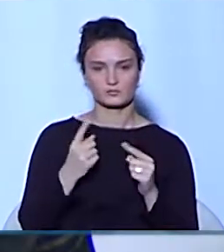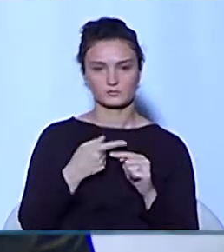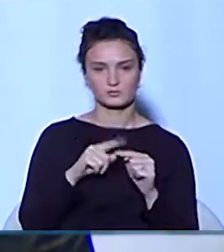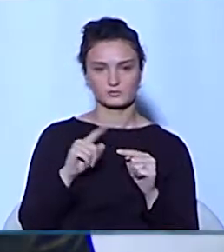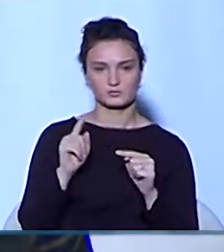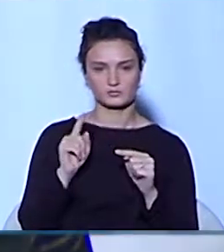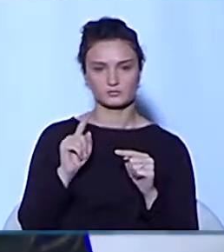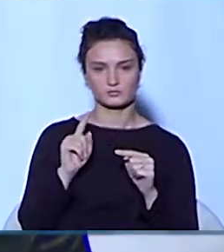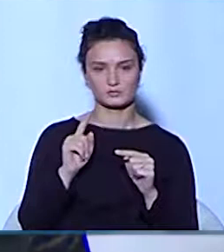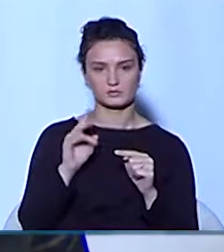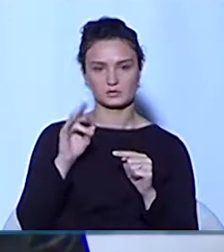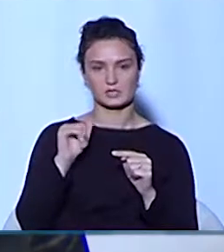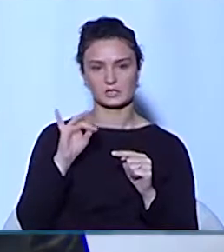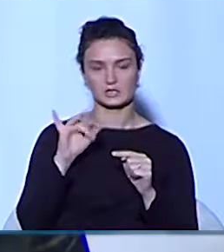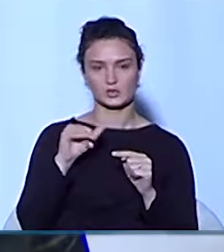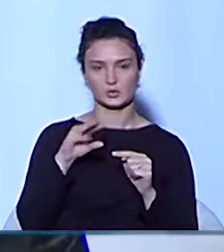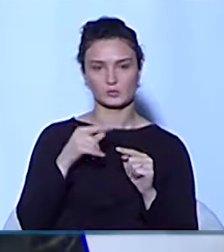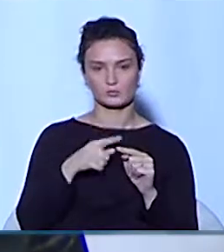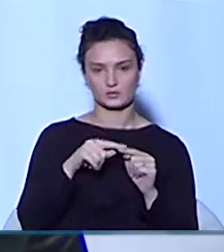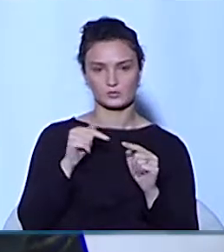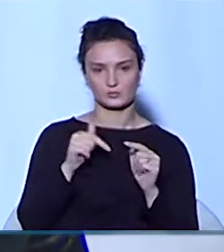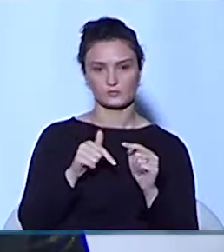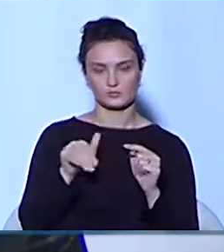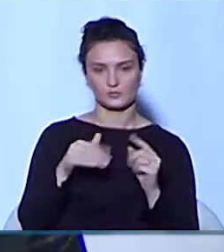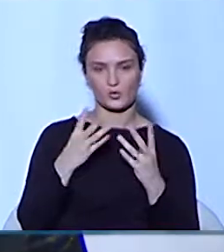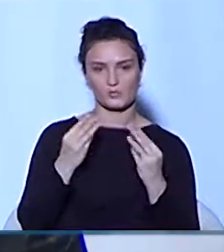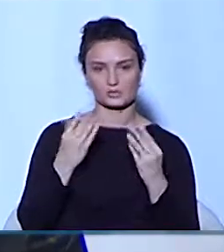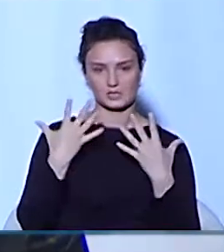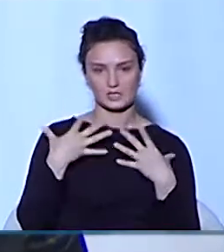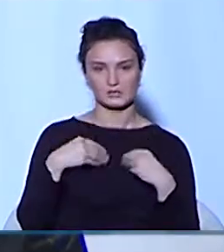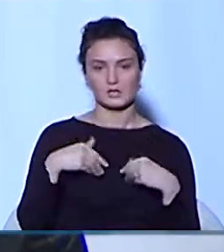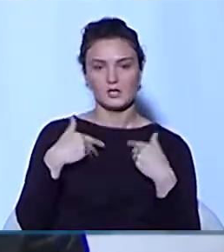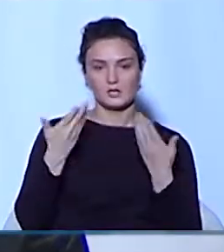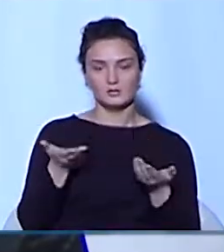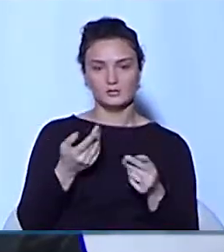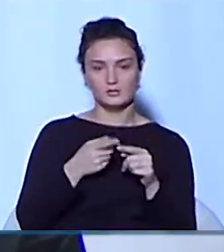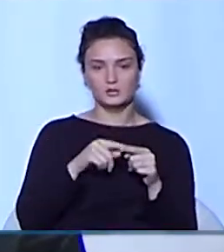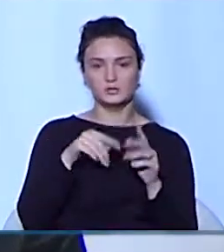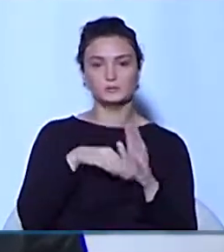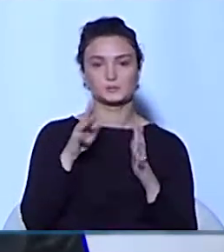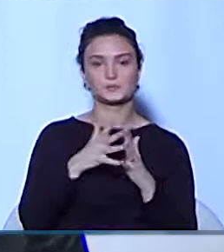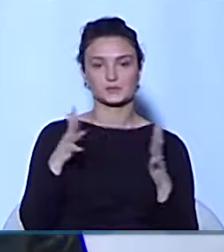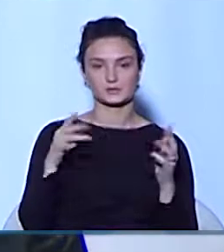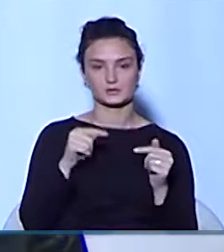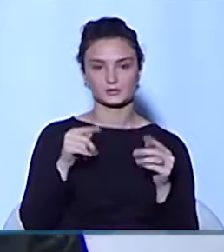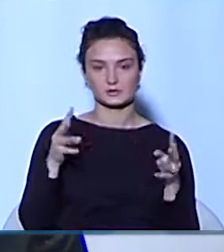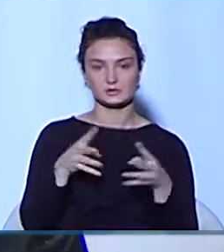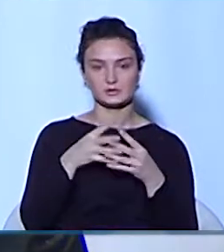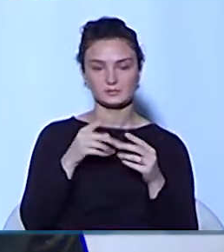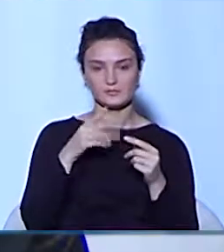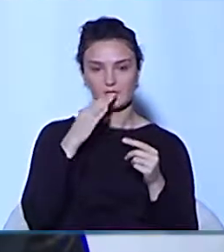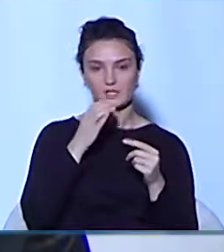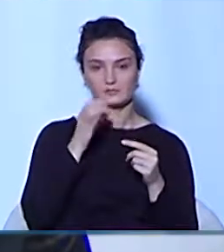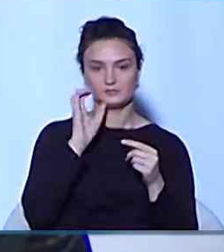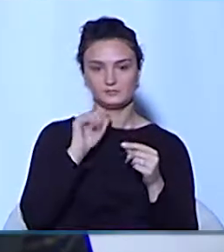ამ შემთხვევაში ნატრიუმი, რომლის დეფიციტი უკვე არის, ოფლთან ერთად გამოდის, ეს უფრო მეტად ზავდება მტკნარი